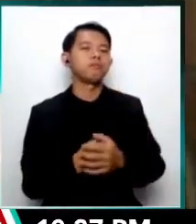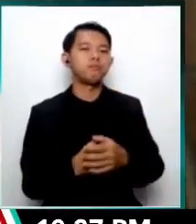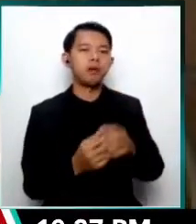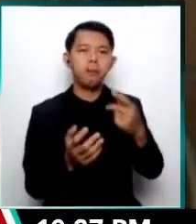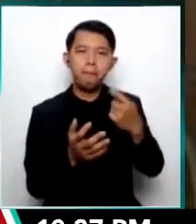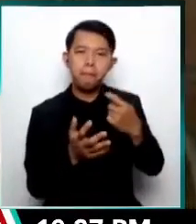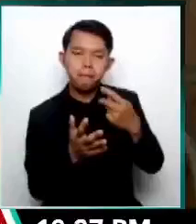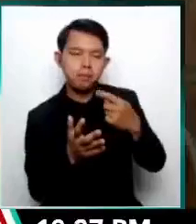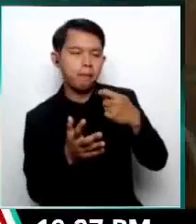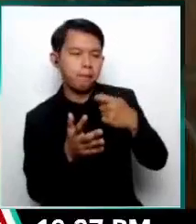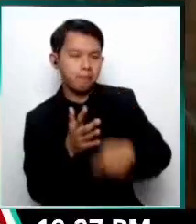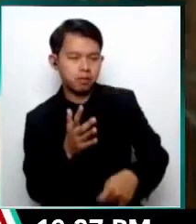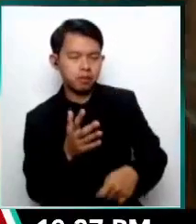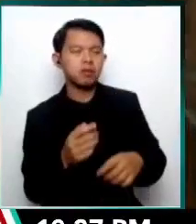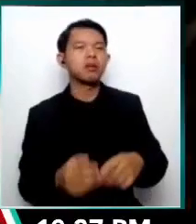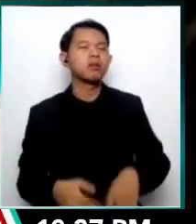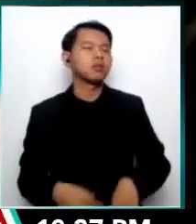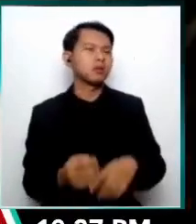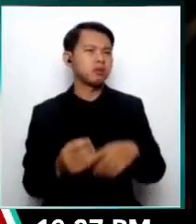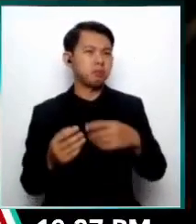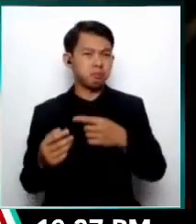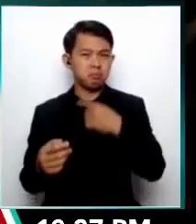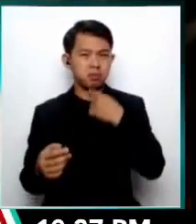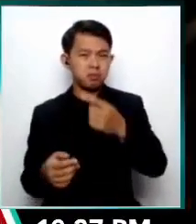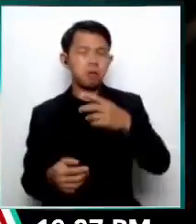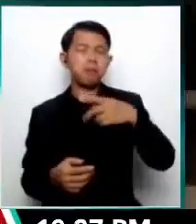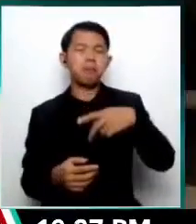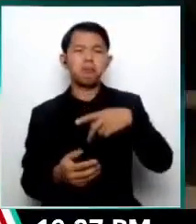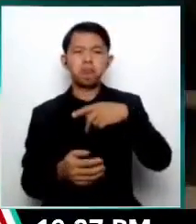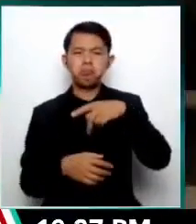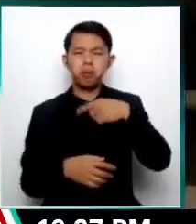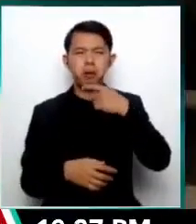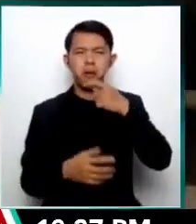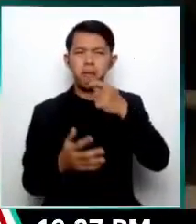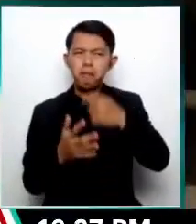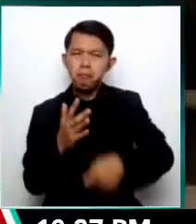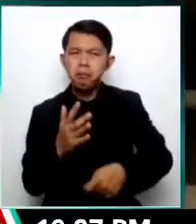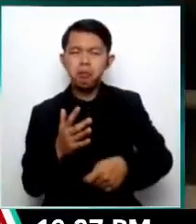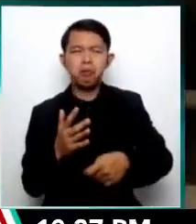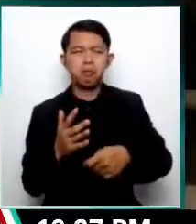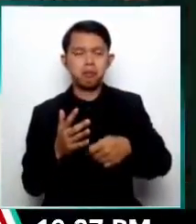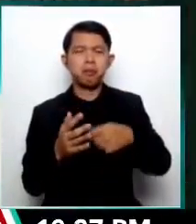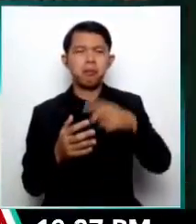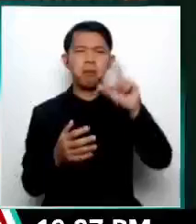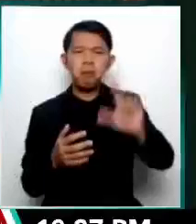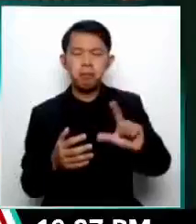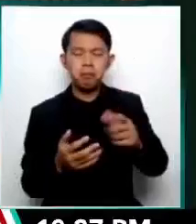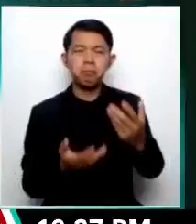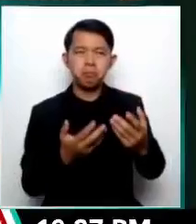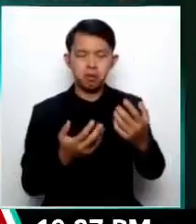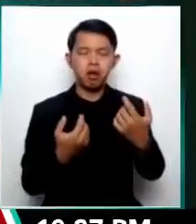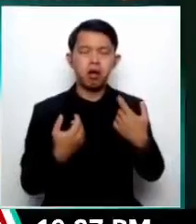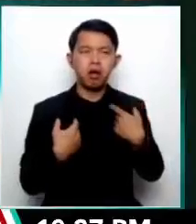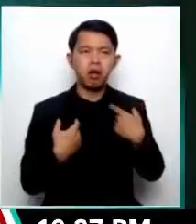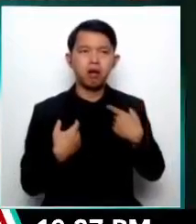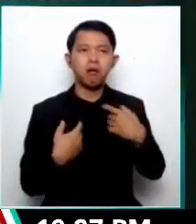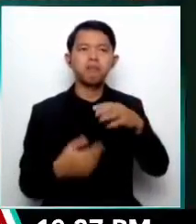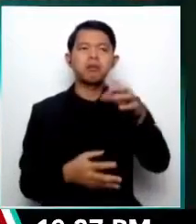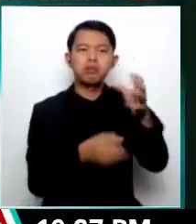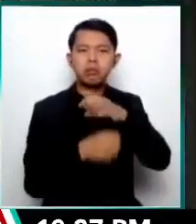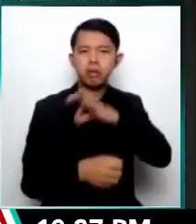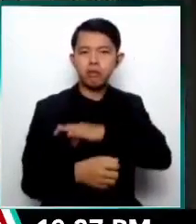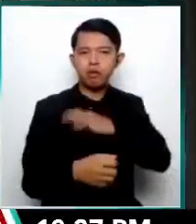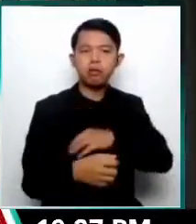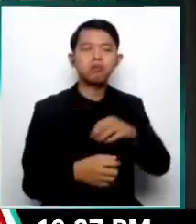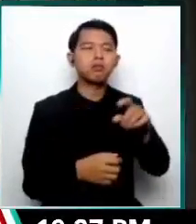mababa naman ang farm gate price ng baboy. Posible raw may nananamantalang trader o retailer. Wala pang pahayag dito ang Bureau of Animal